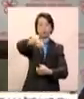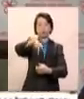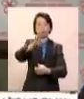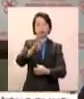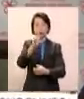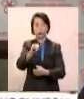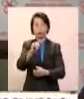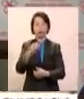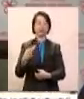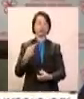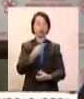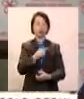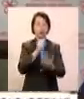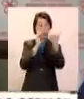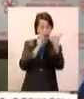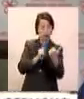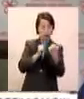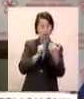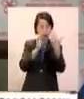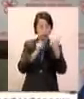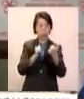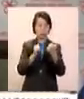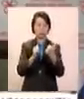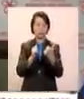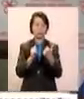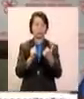di mana kita berharapkan bahawa